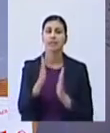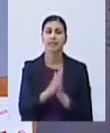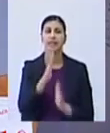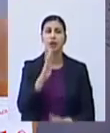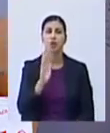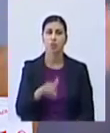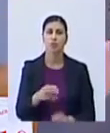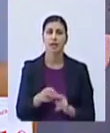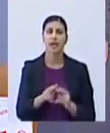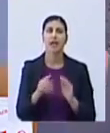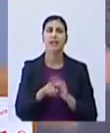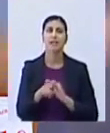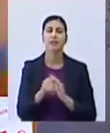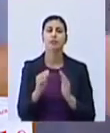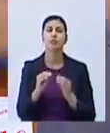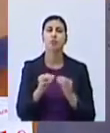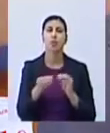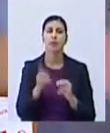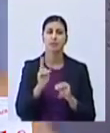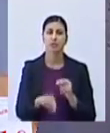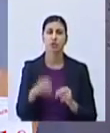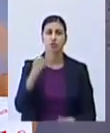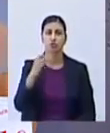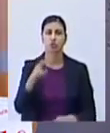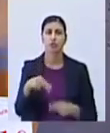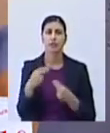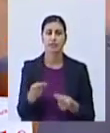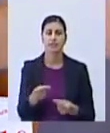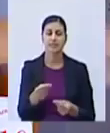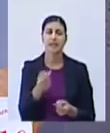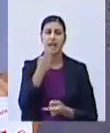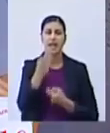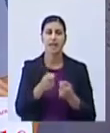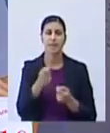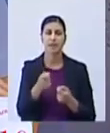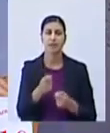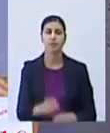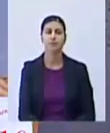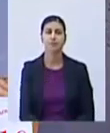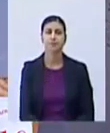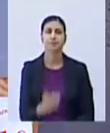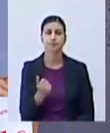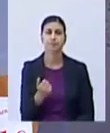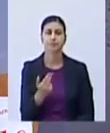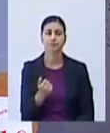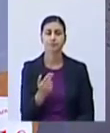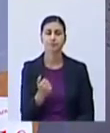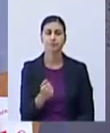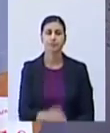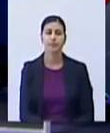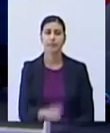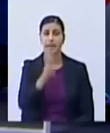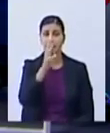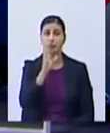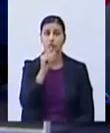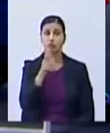ეყოფოდა ხალხო ამ დევნილების პრობლემის გადაჭრას, ელემენტარულად ჩუქი მიეცათ. ელემენტარულად ხალხი მისულა აკუმულირება რომელიც არის კონკრეტული ჯგუფისთვის.